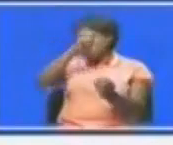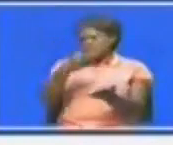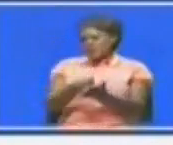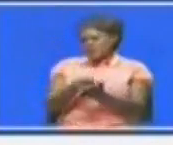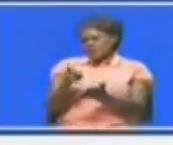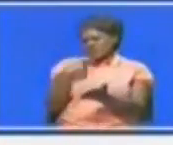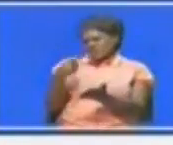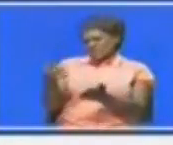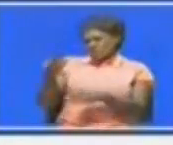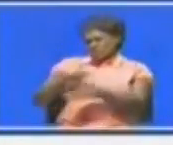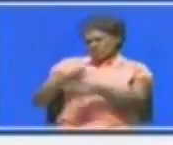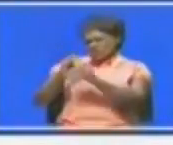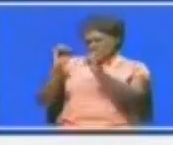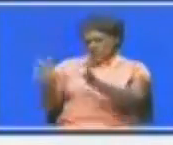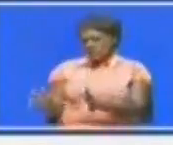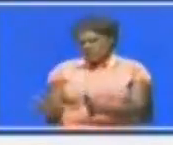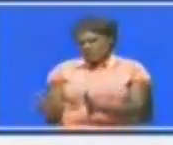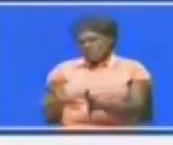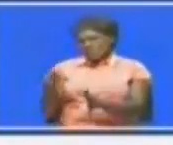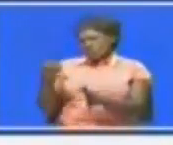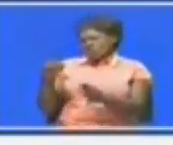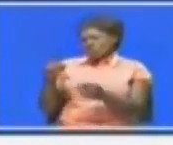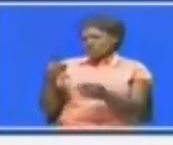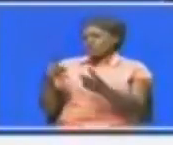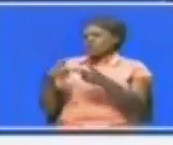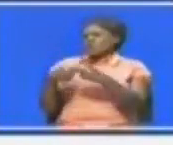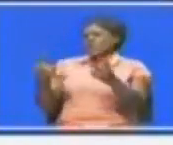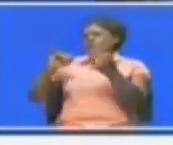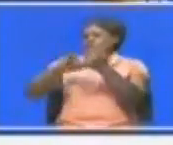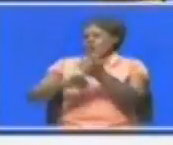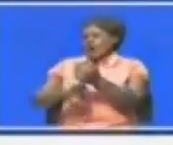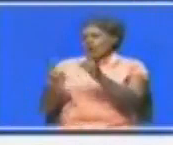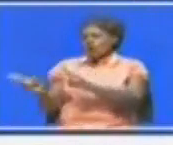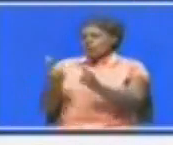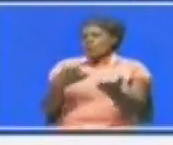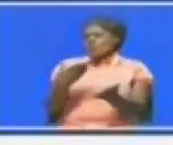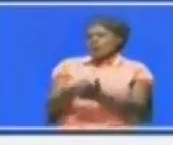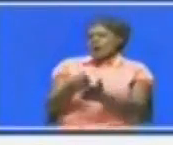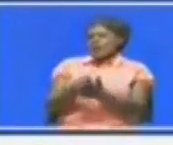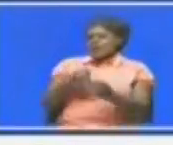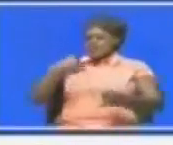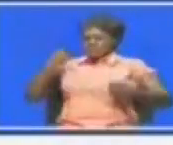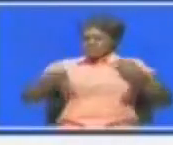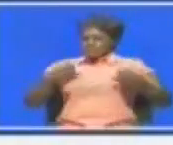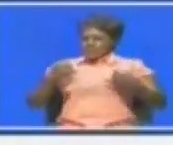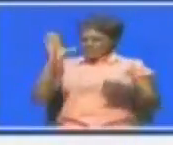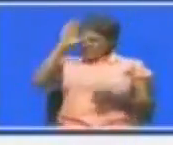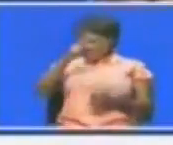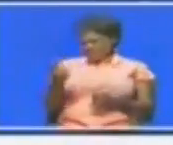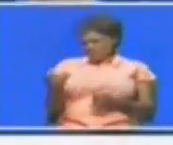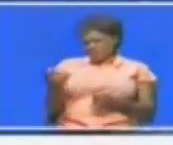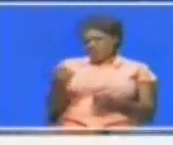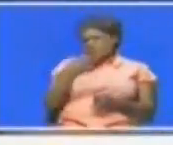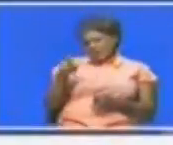unasema huyu mwanaume hanifai. Manake mmeingia kwa mapenzi kwa sababu umezoea pesa, umezoea starehe. Kwa hivyo kikosa kidogo unasema